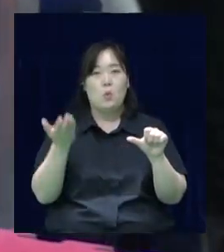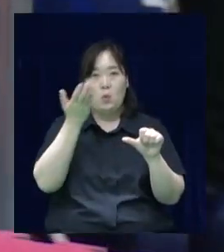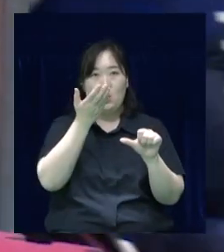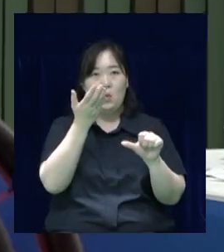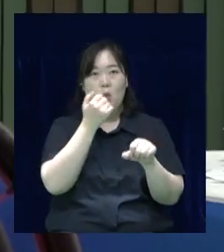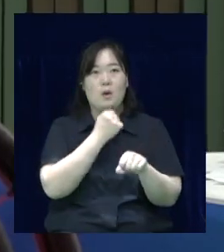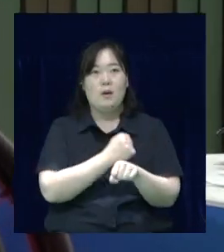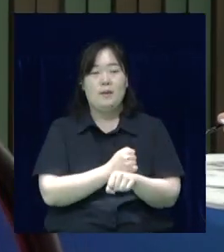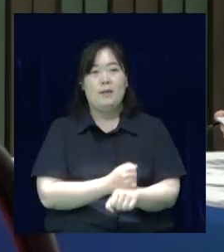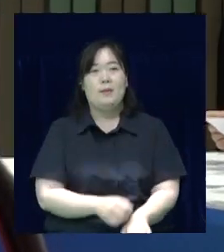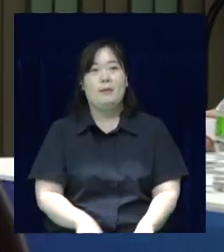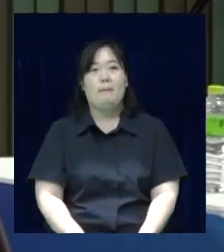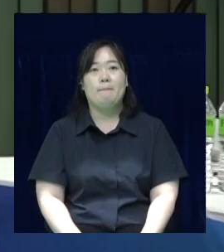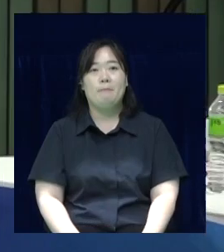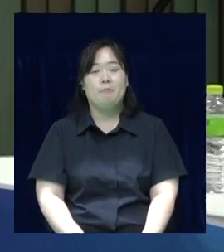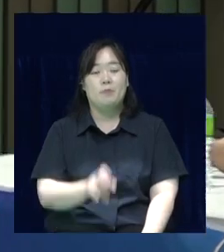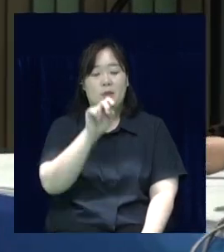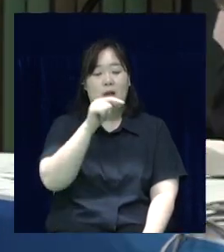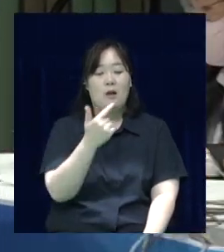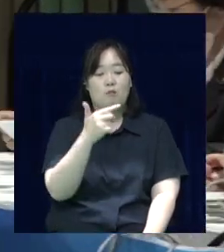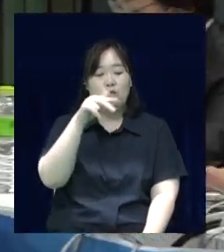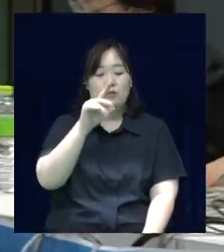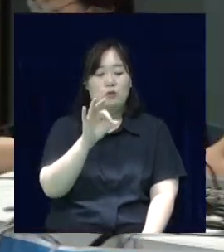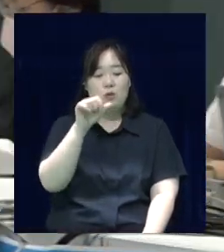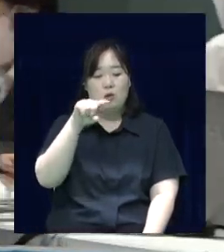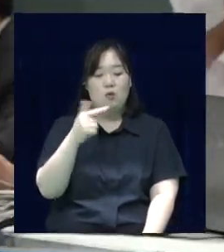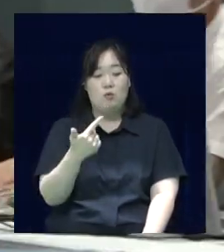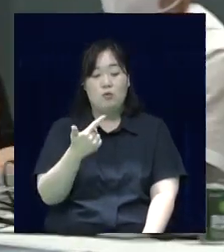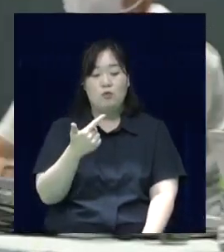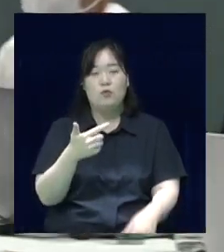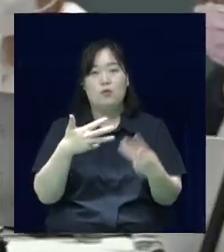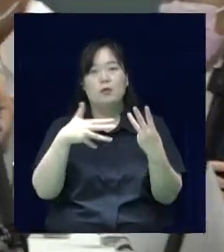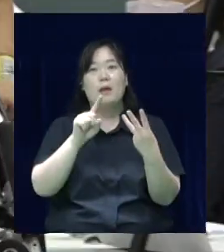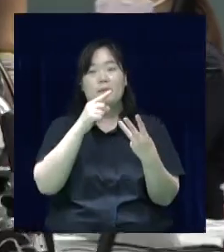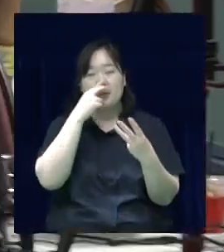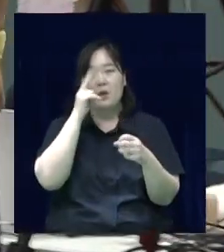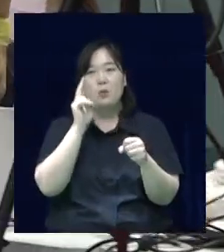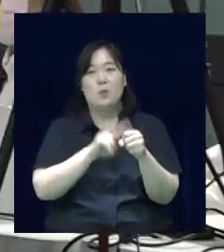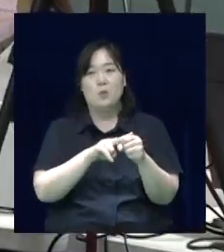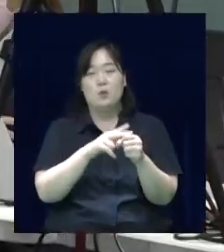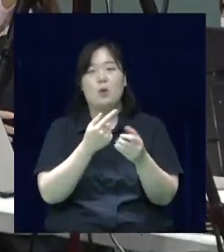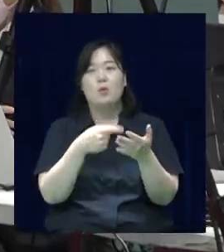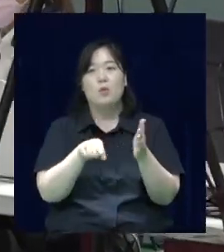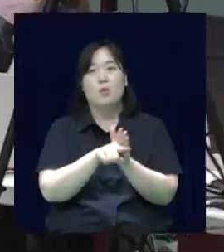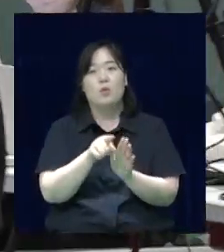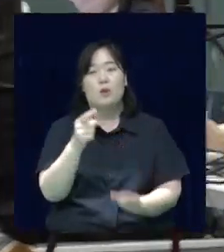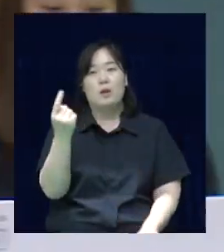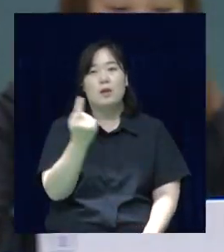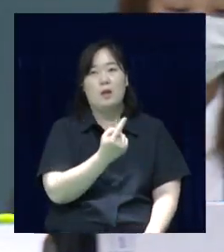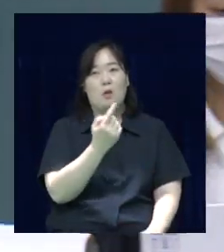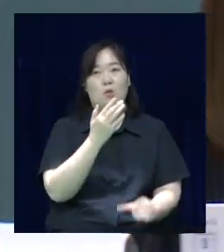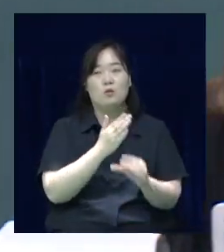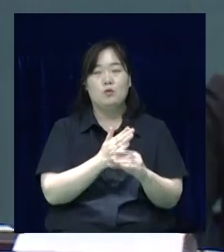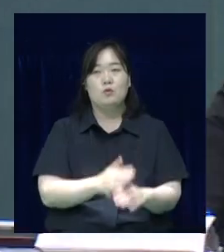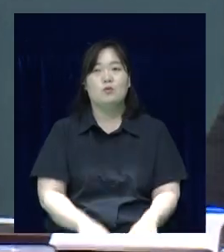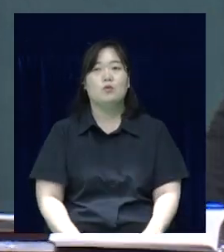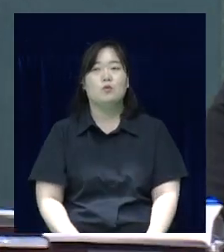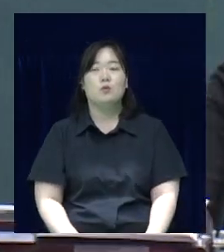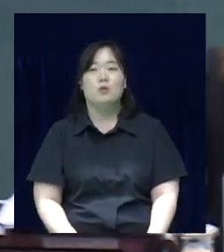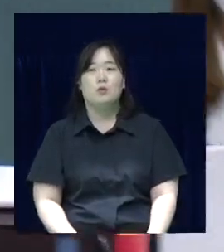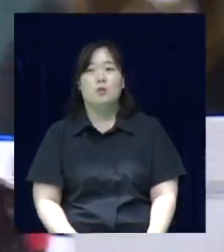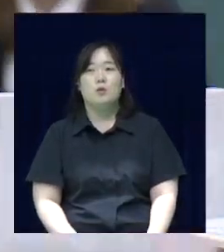자, 그리고 문정훈 선수가 이제 3차 시도를 위해서 네. 올라오고 있습니다. 지금 문정훈 선수,